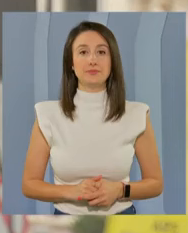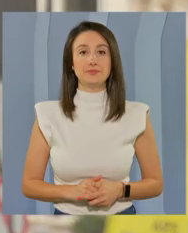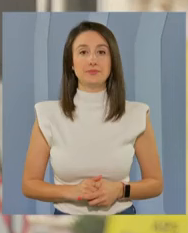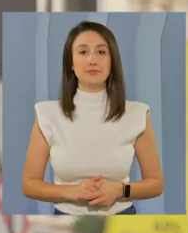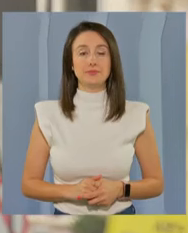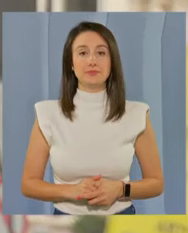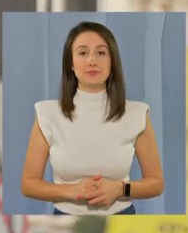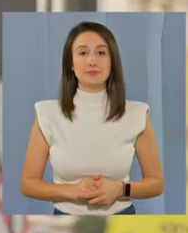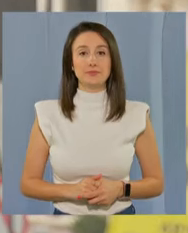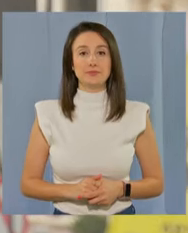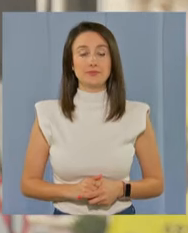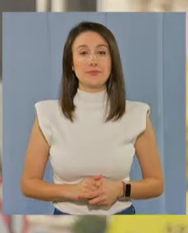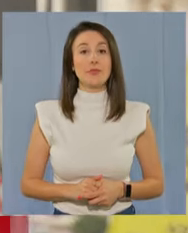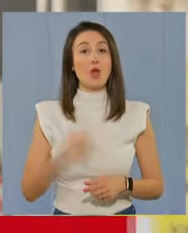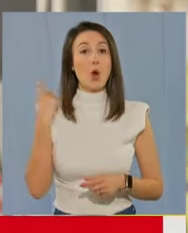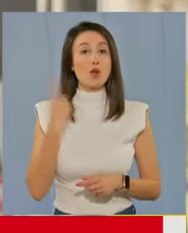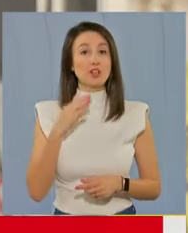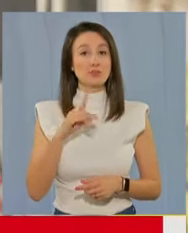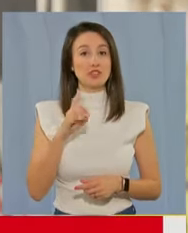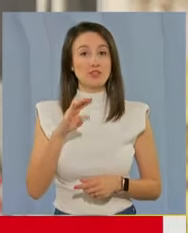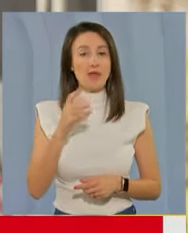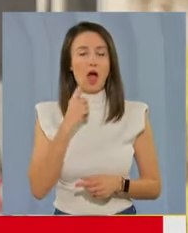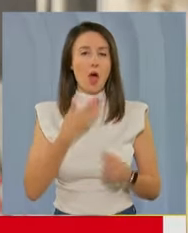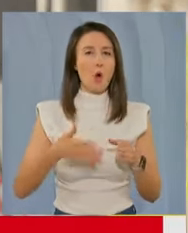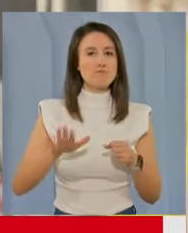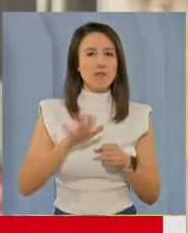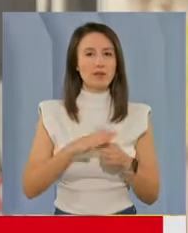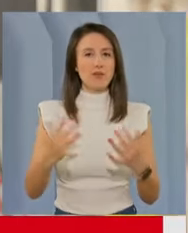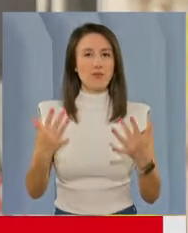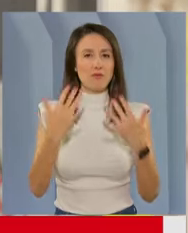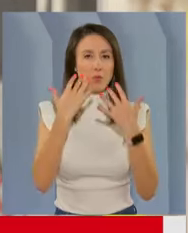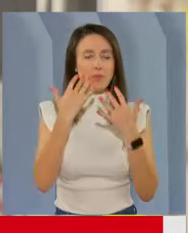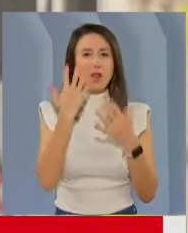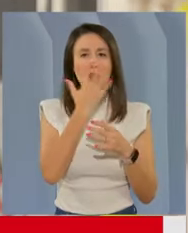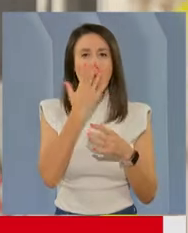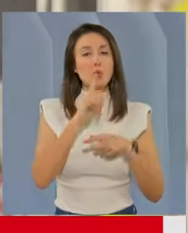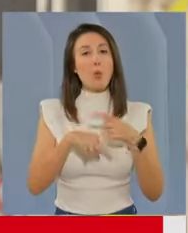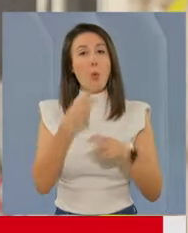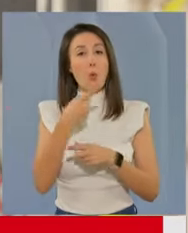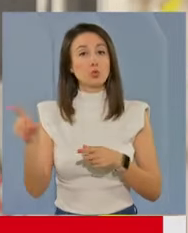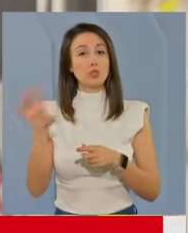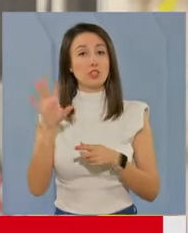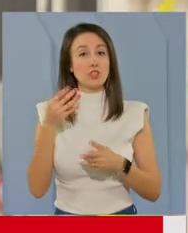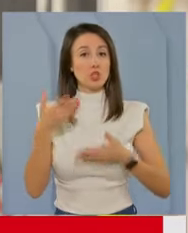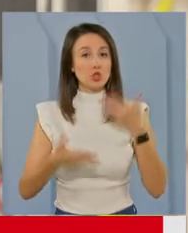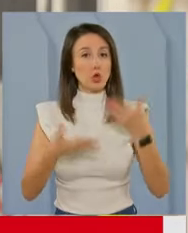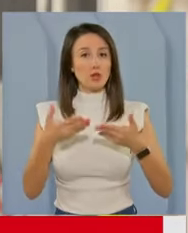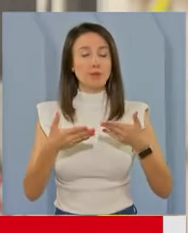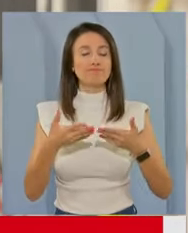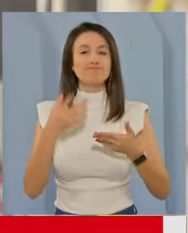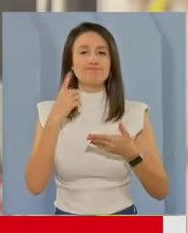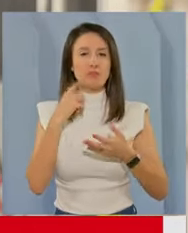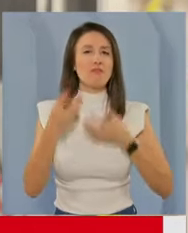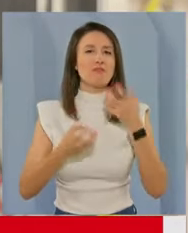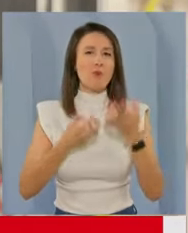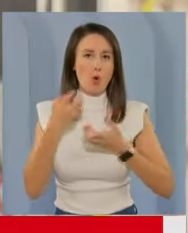1 TV. Orașul Megidia a fost acoperit de un nor gros de fum negru după ce 150 de tone de cauciucuri au luat